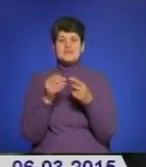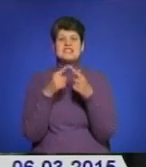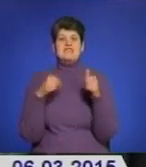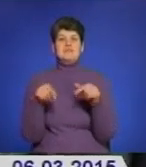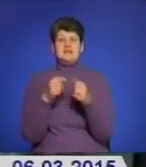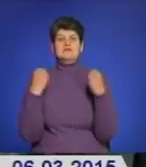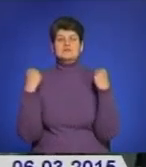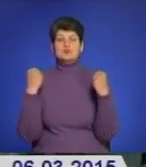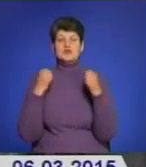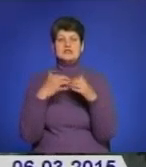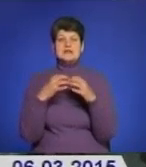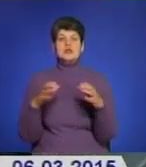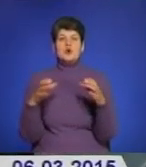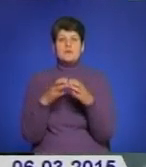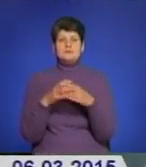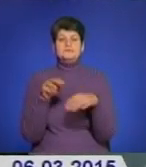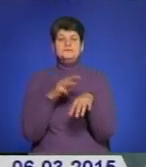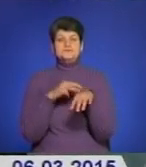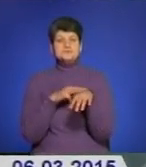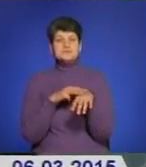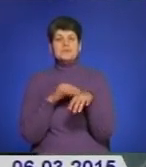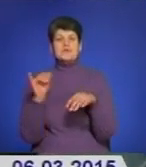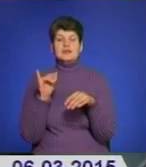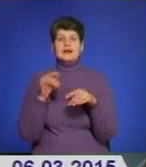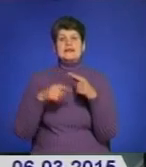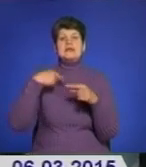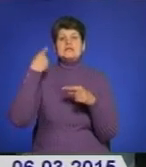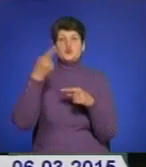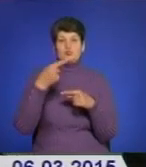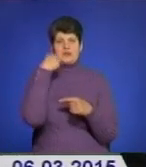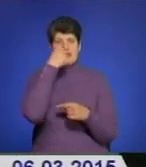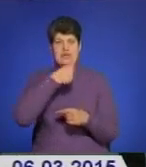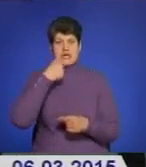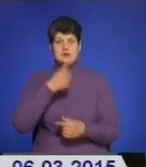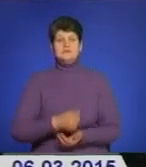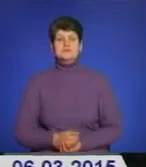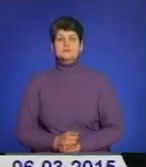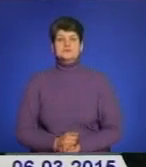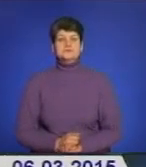спорту серед команд правоохоронних органів Тернопільщини на наступний рік. Дякую.